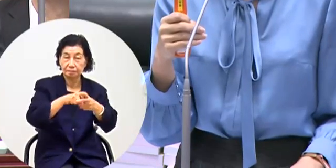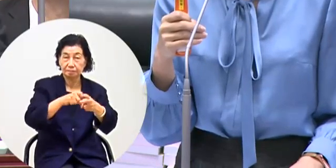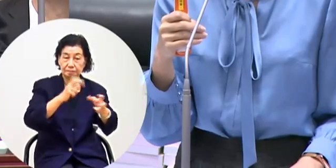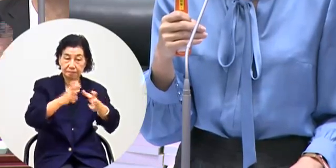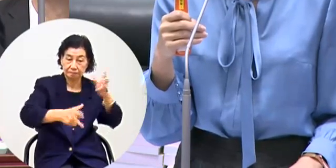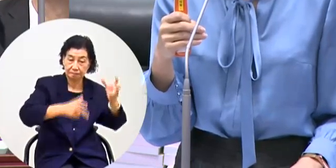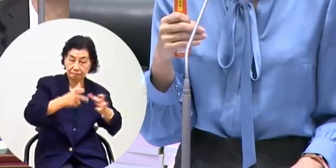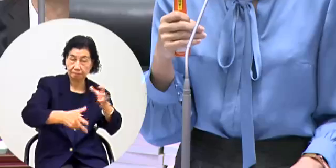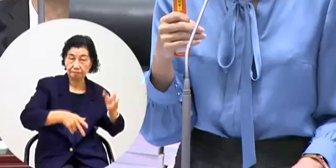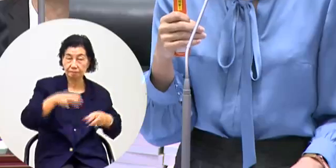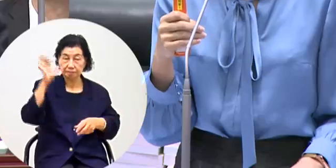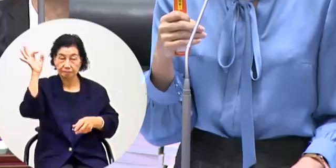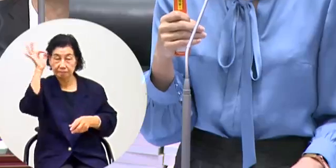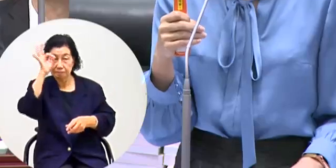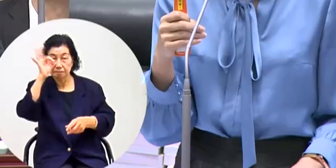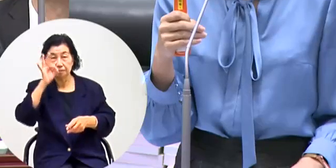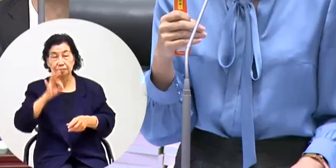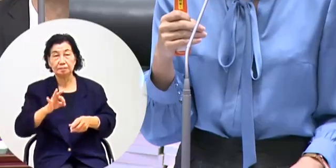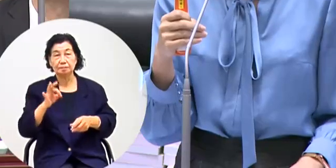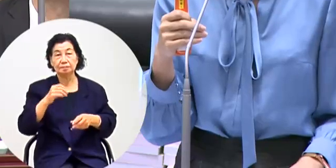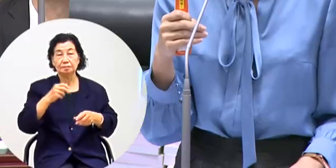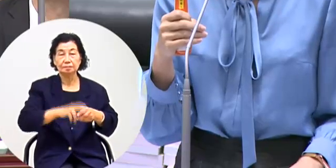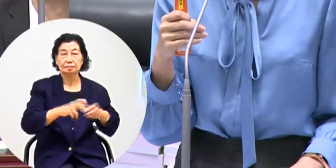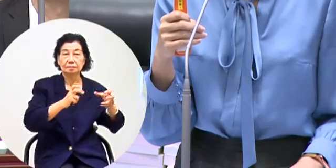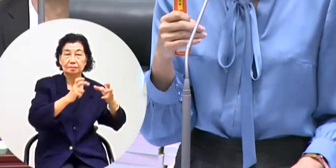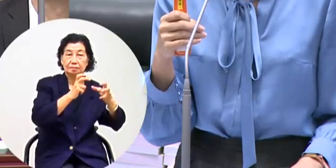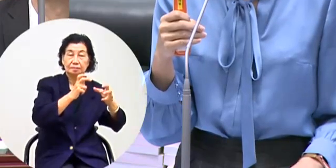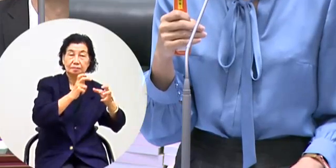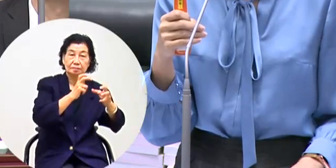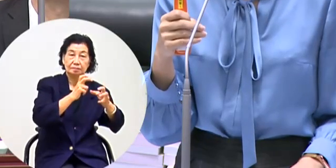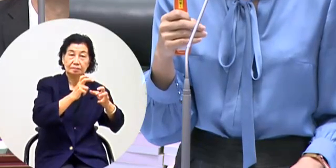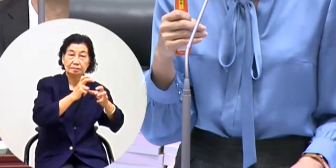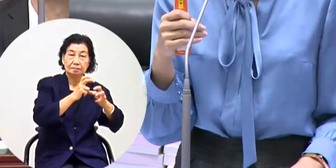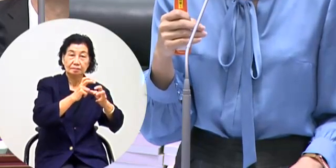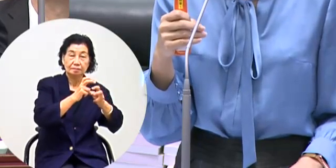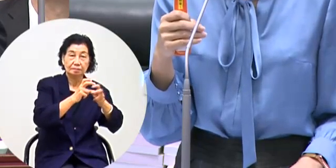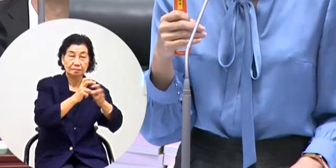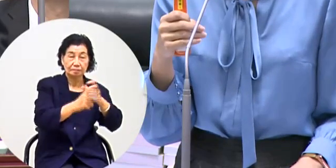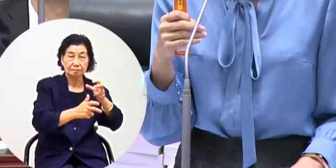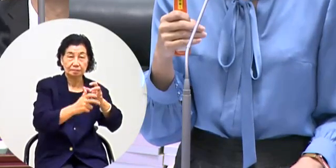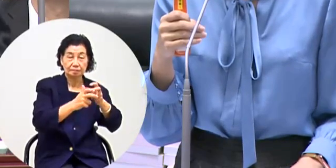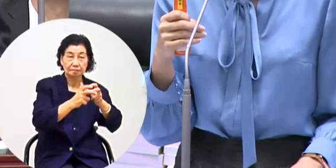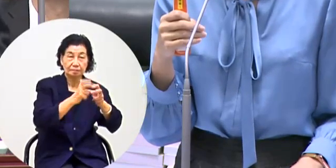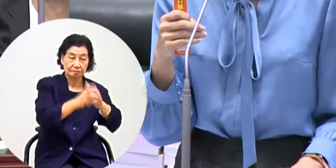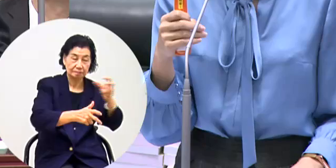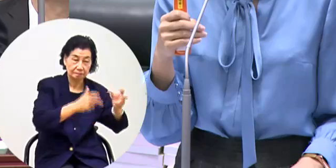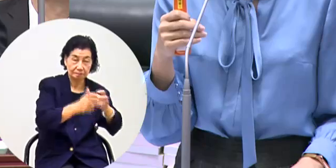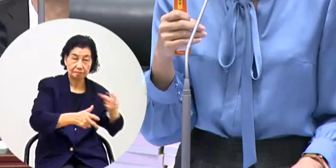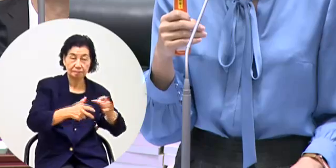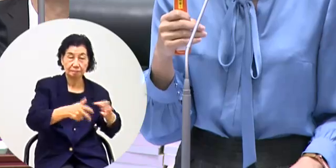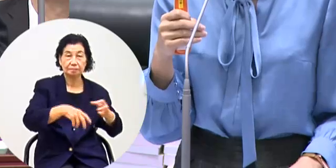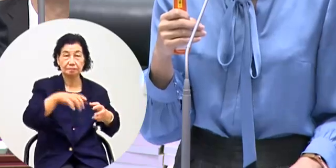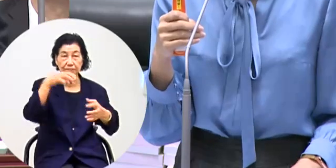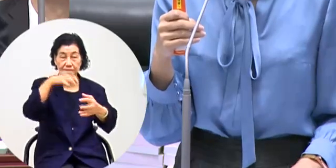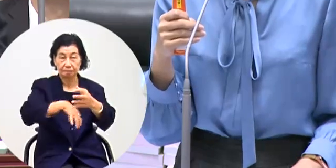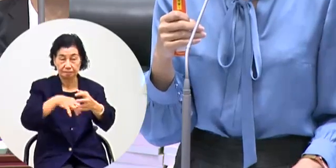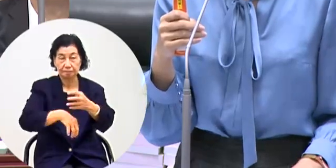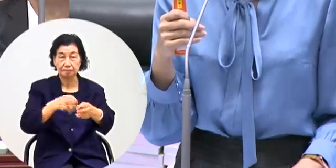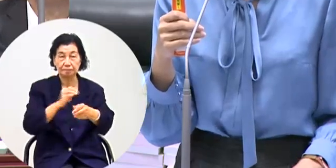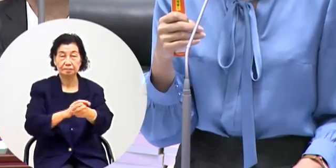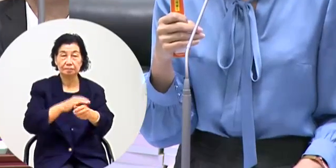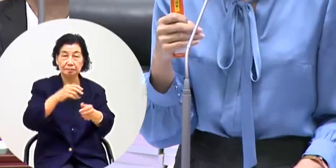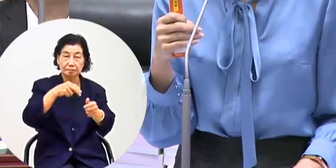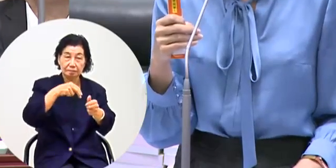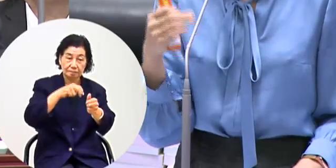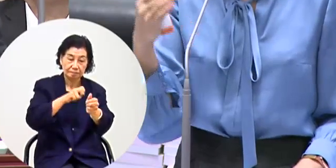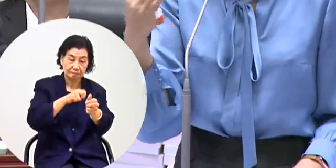来。你说整片的马上把它划成农业区或一些养殖的用地，这可能对它区域的发展会有问